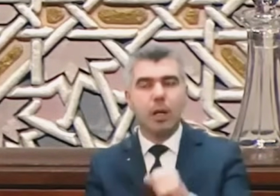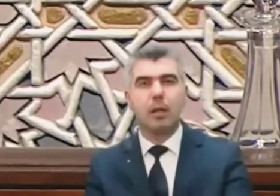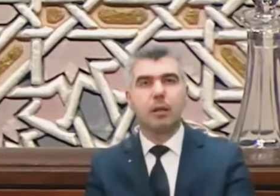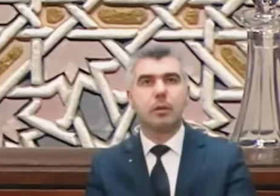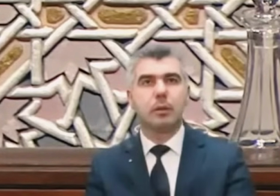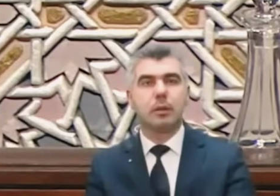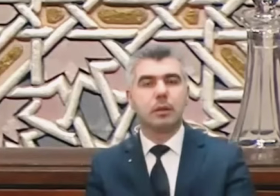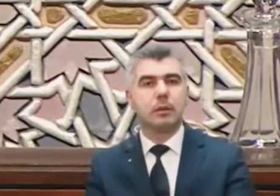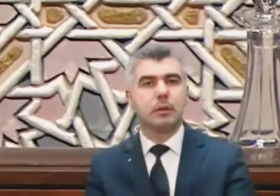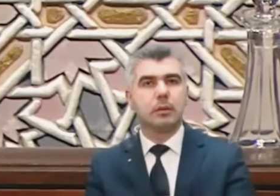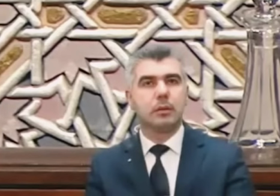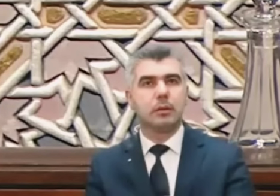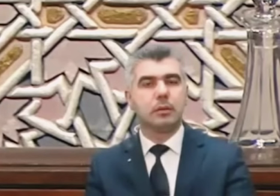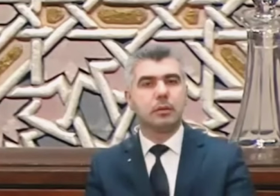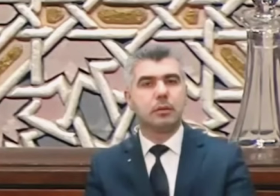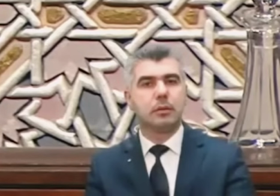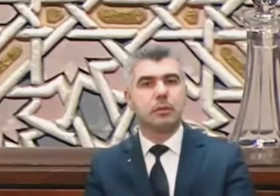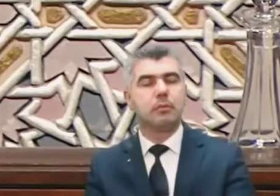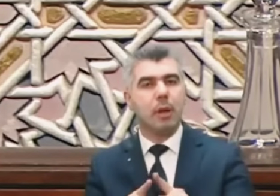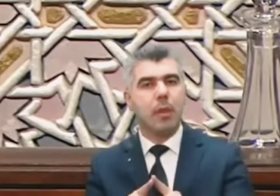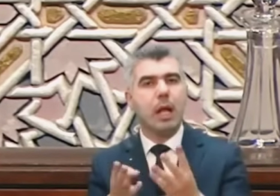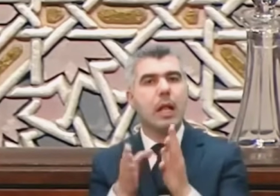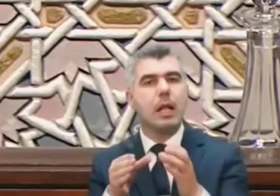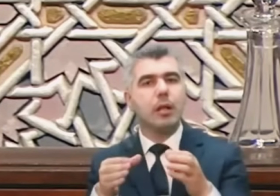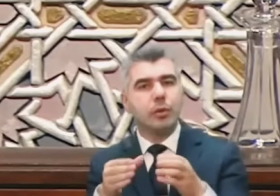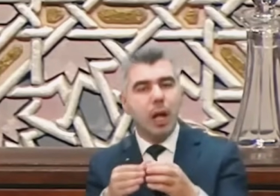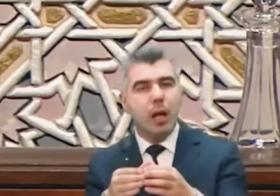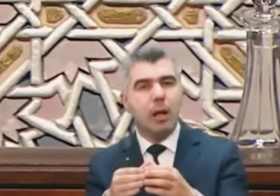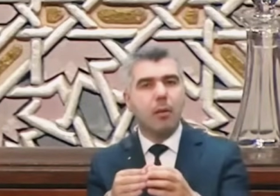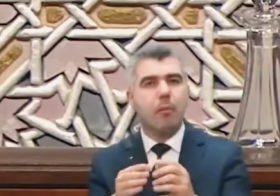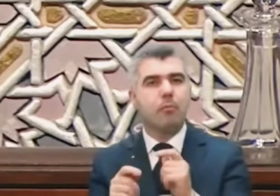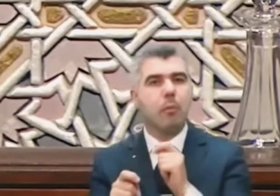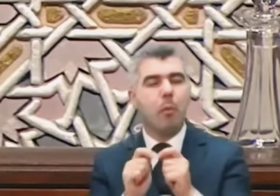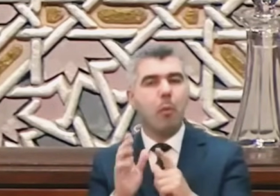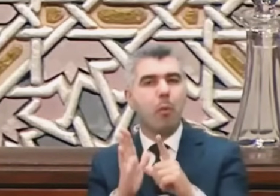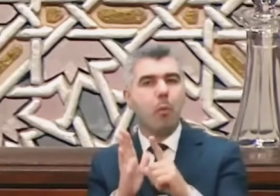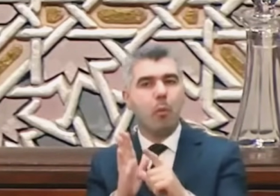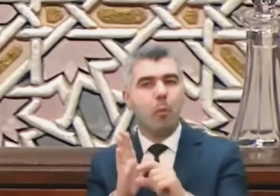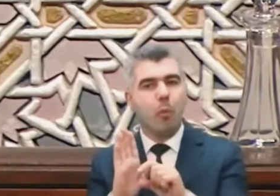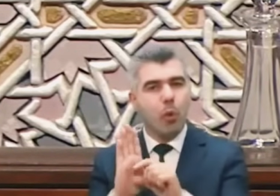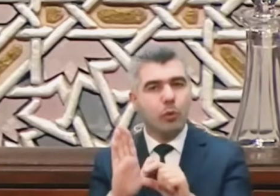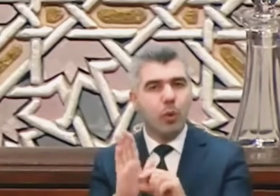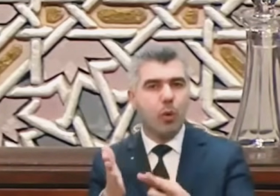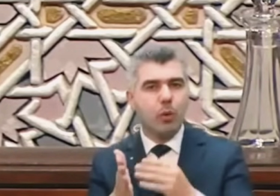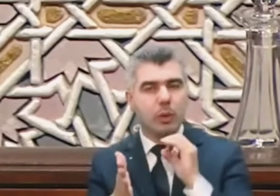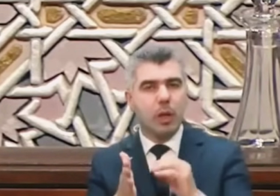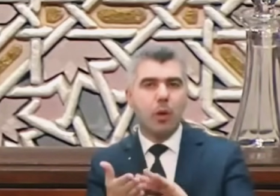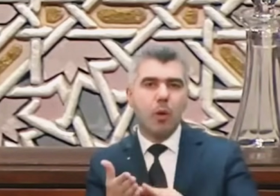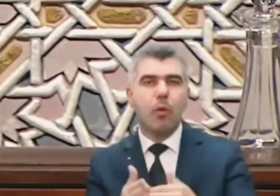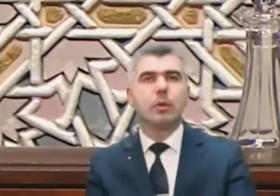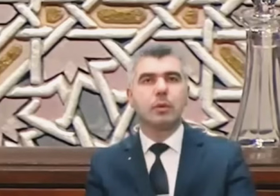ثاني ذاك ديال جمع اللجان في موضوعات معينة أحيل على اللجان، هذا دور